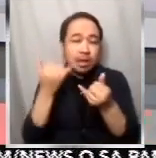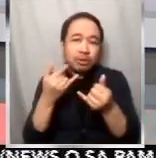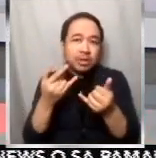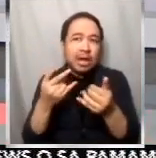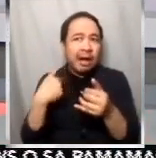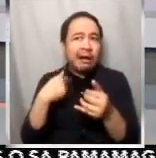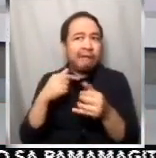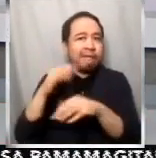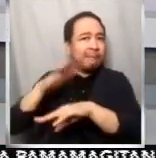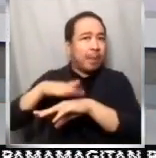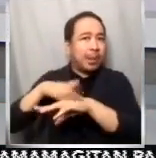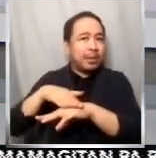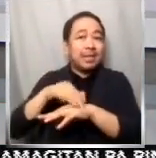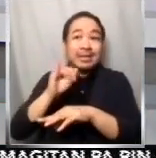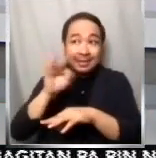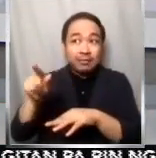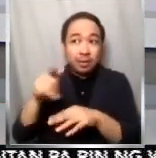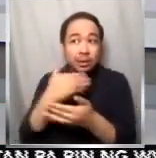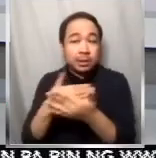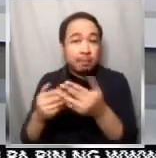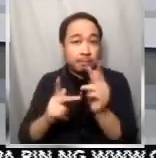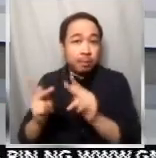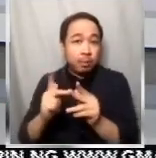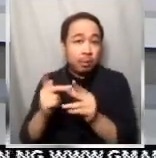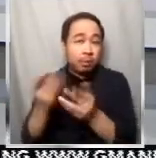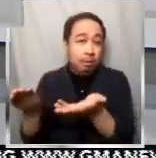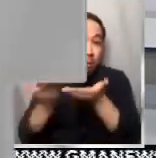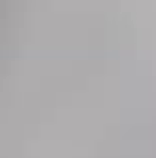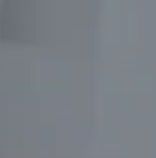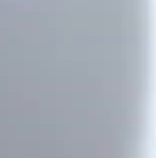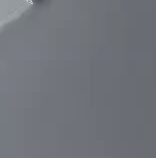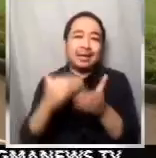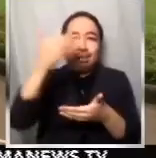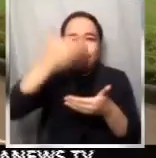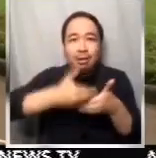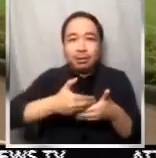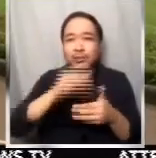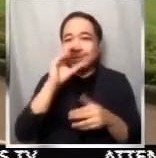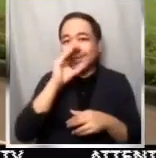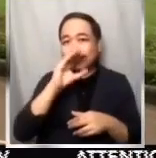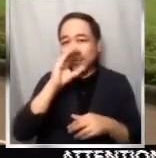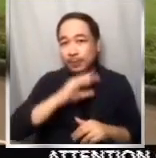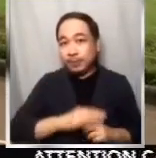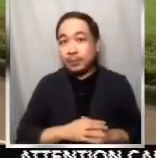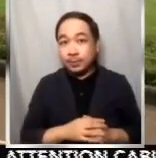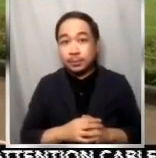ang lalawigan ng Cebu. Nakatutok si Bernadette Reyes.